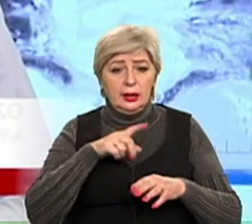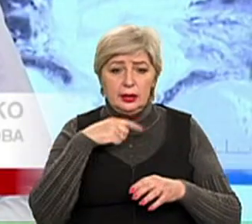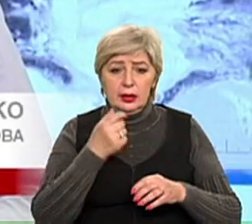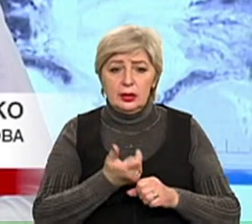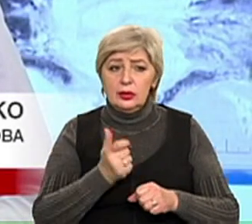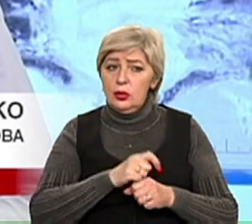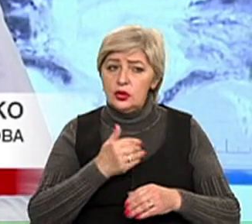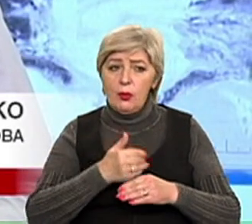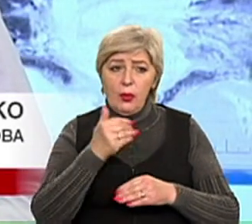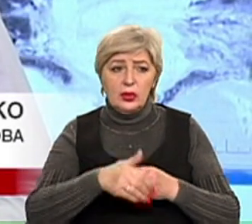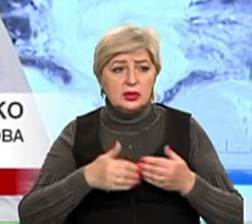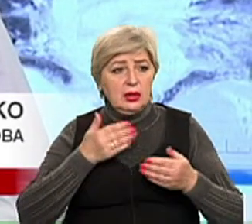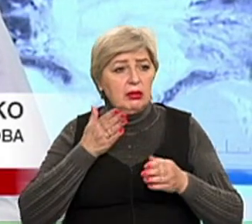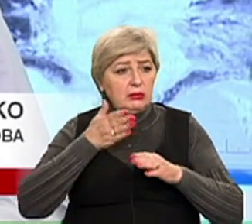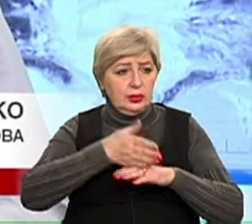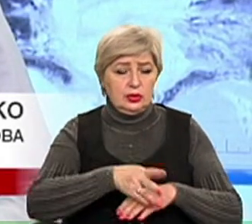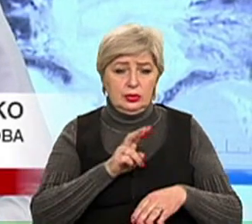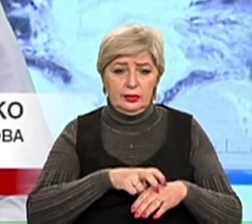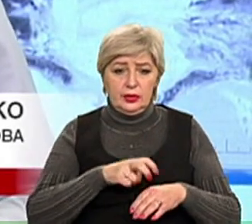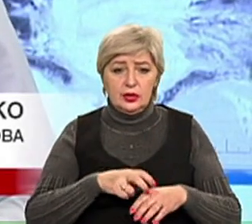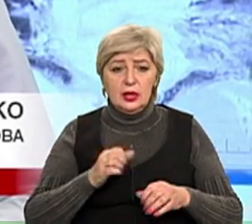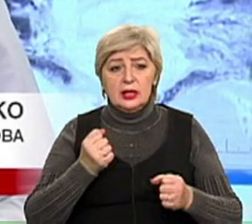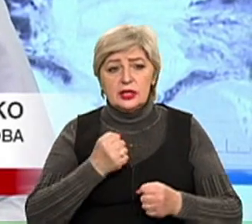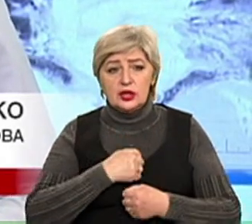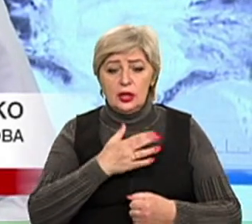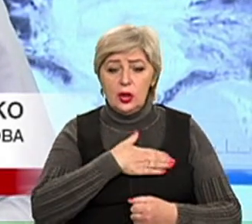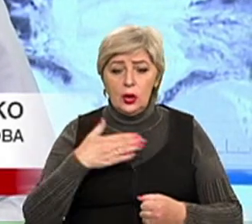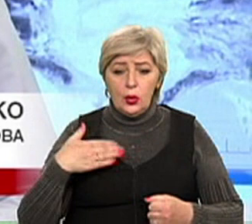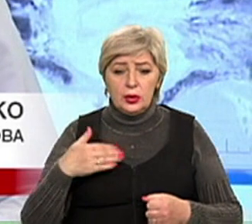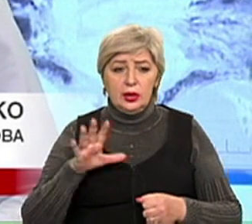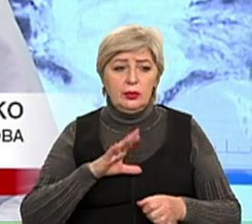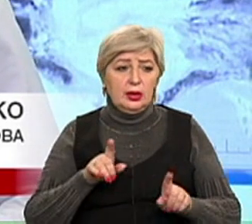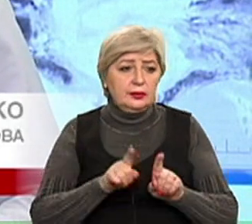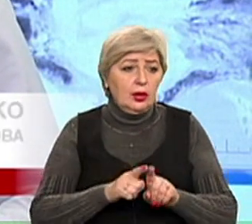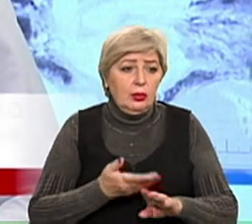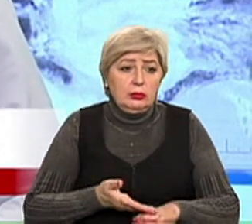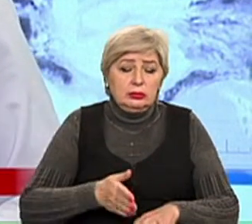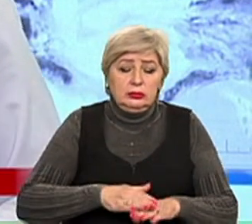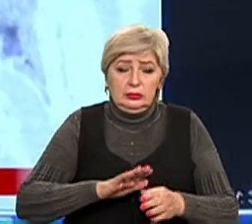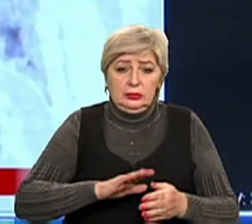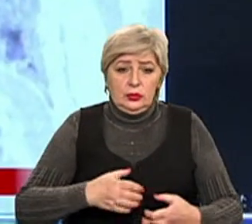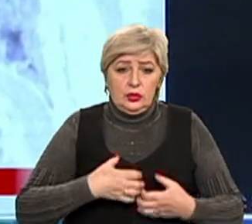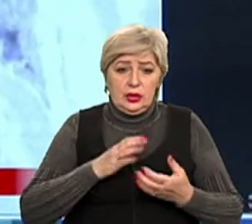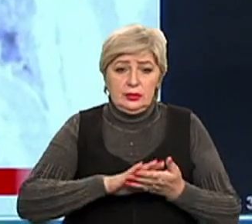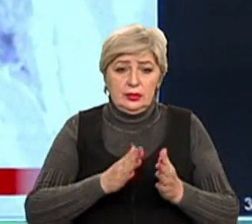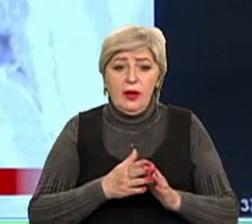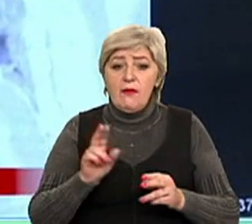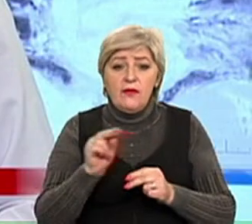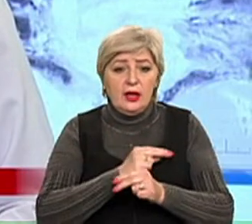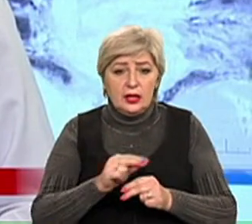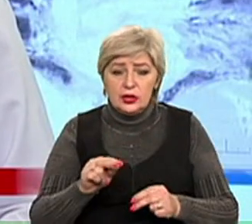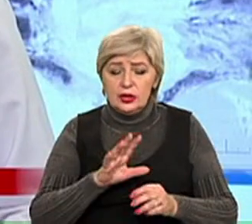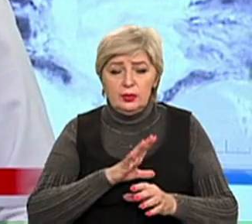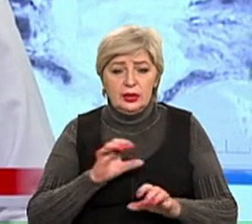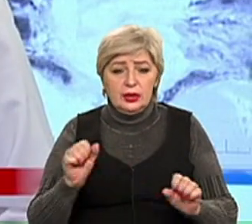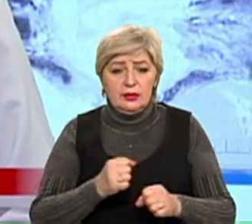К сожалению, легкі були в такому стані, що вилічити їх просто було вже невозможно.